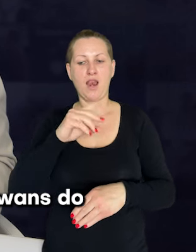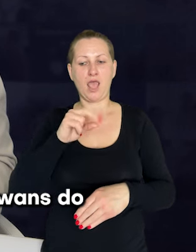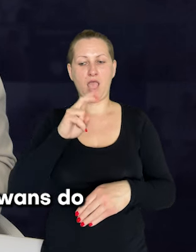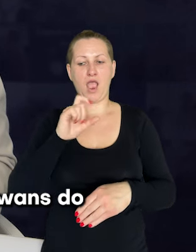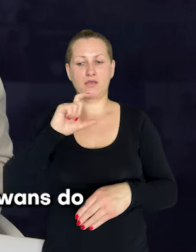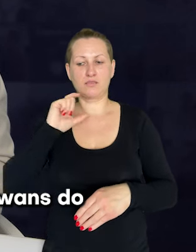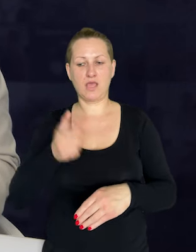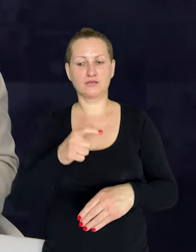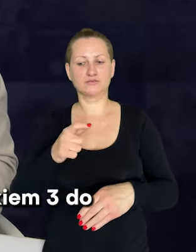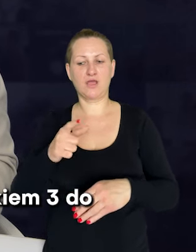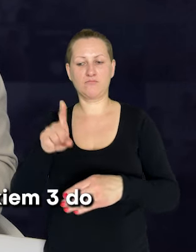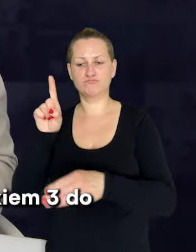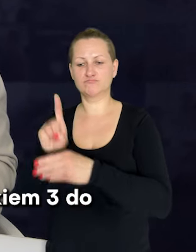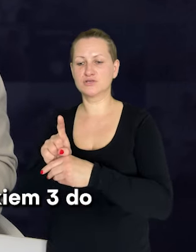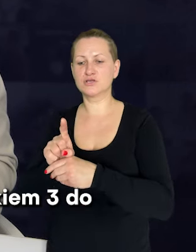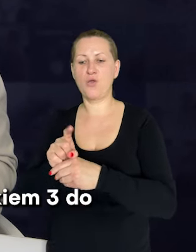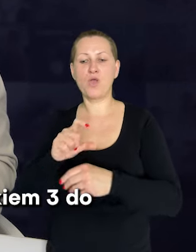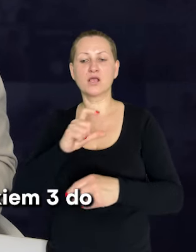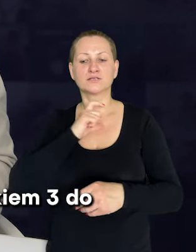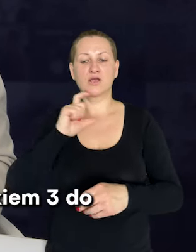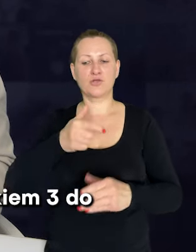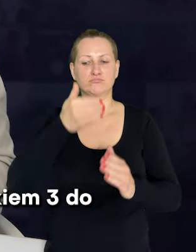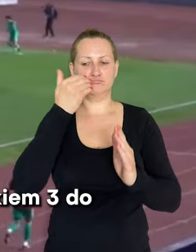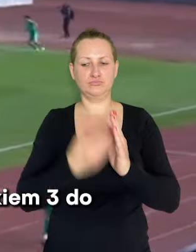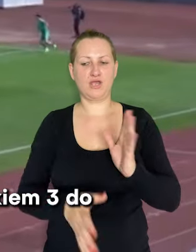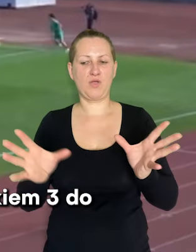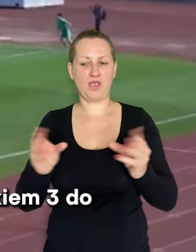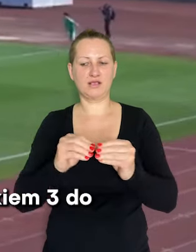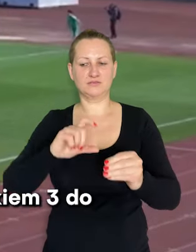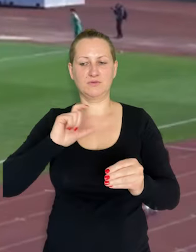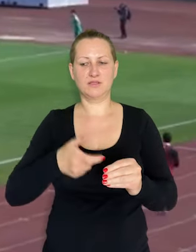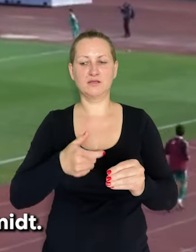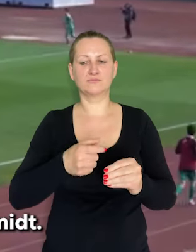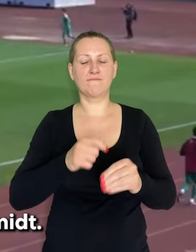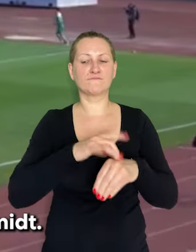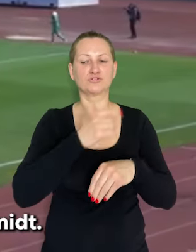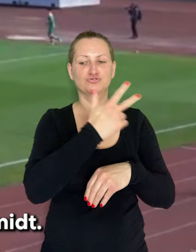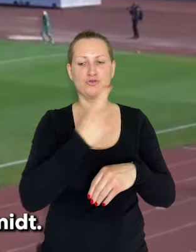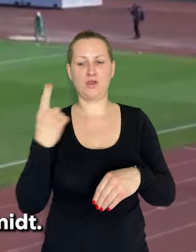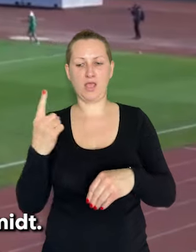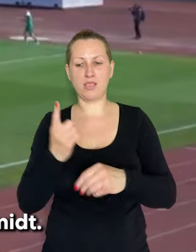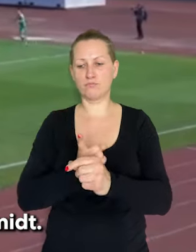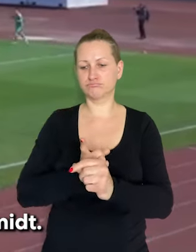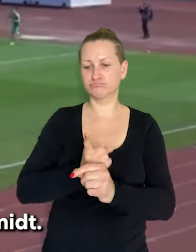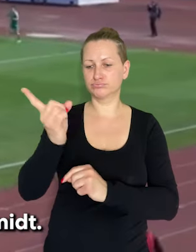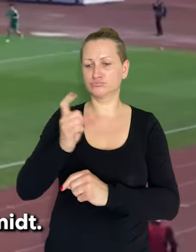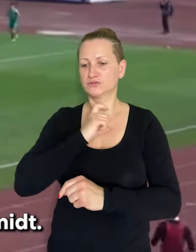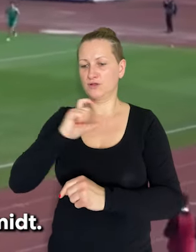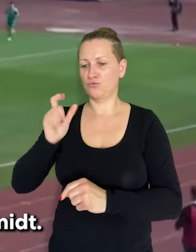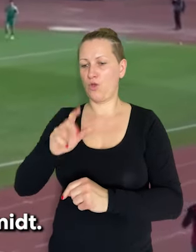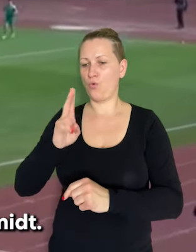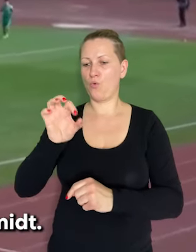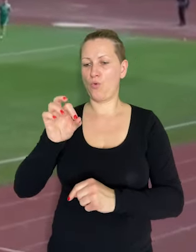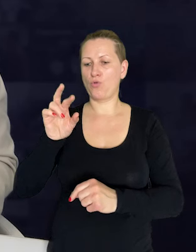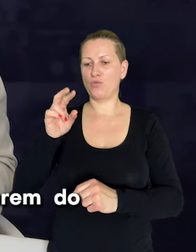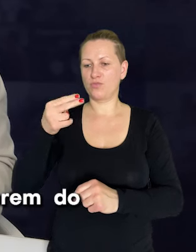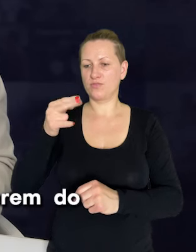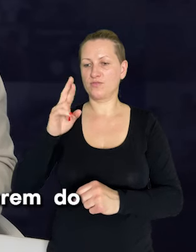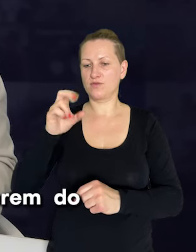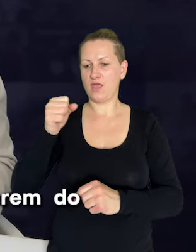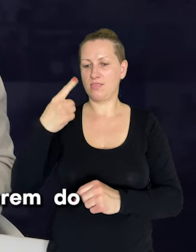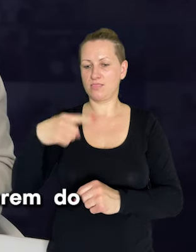do Ekstraklasy, KP Starogard przegrał z Gdynią Gdańsk wynikiem 3-1. Bramkę dla KPS-u zdobył Konrad Kleinschmidt.